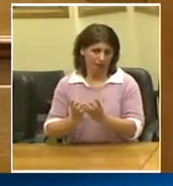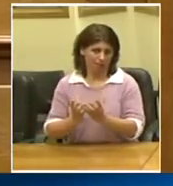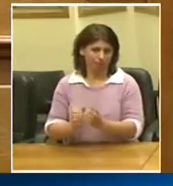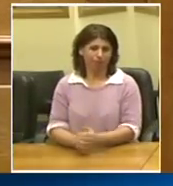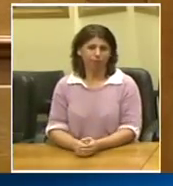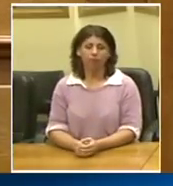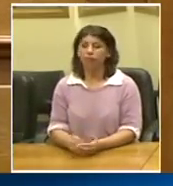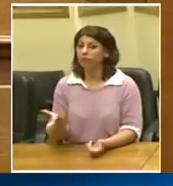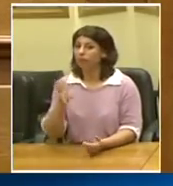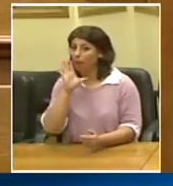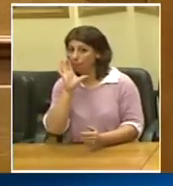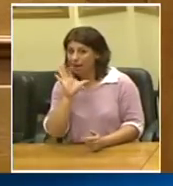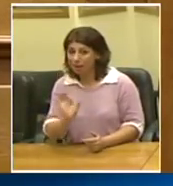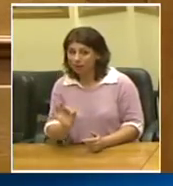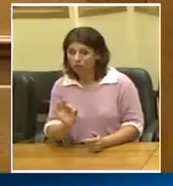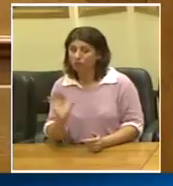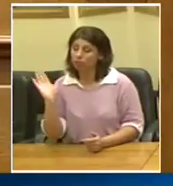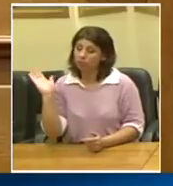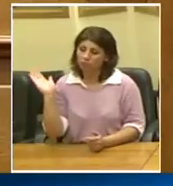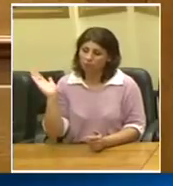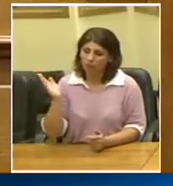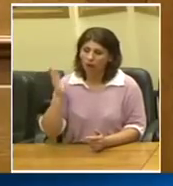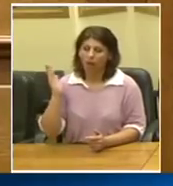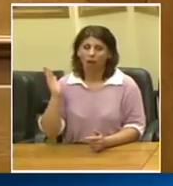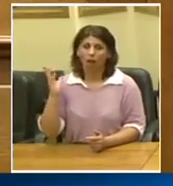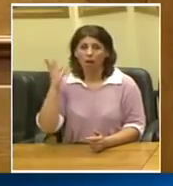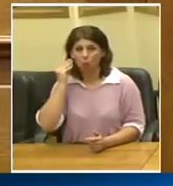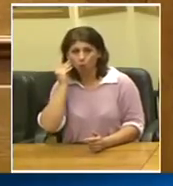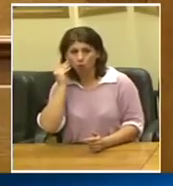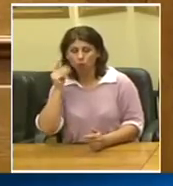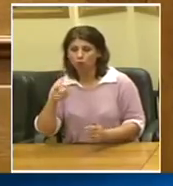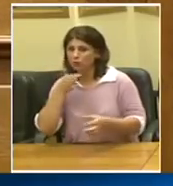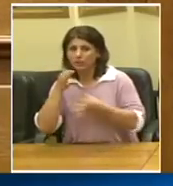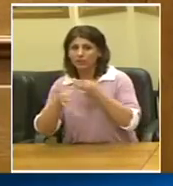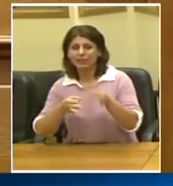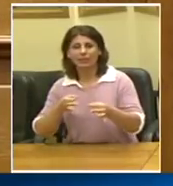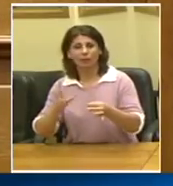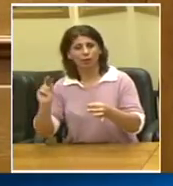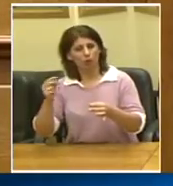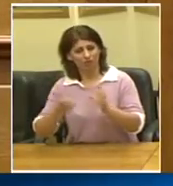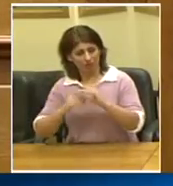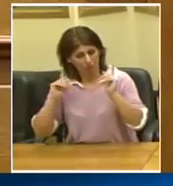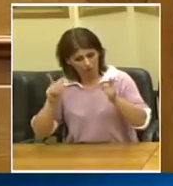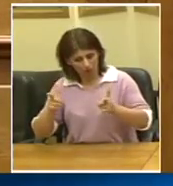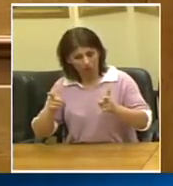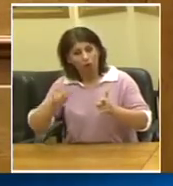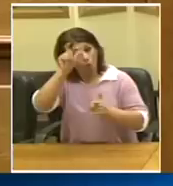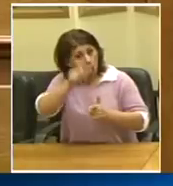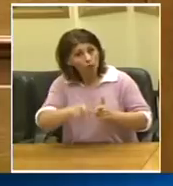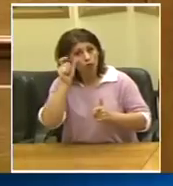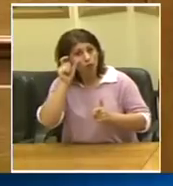πραγματικότητα, και αν ακούσετε τις τοποθετήσεις των βουλευτών της Νέας Δημοκρατίας, αλλά και του κ. Σαμαρά